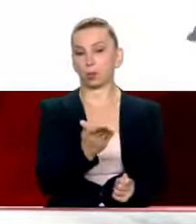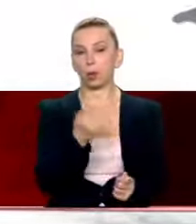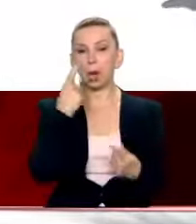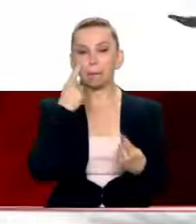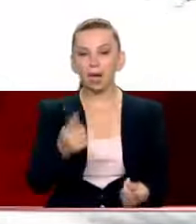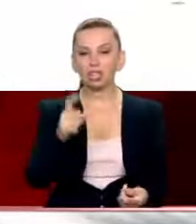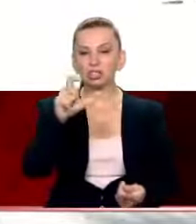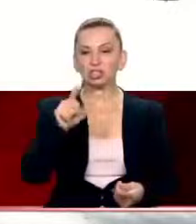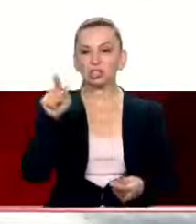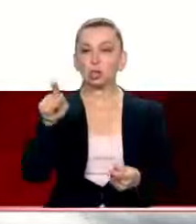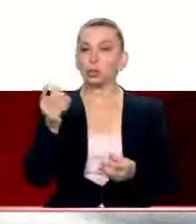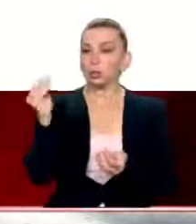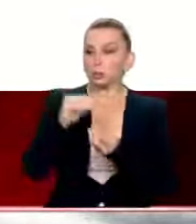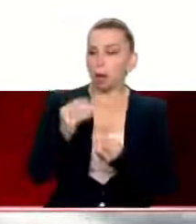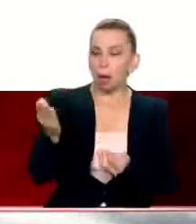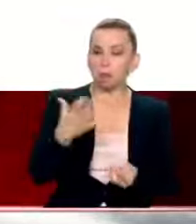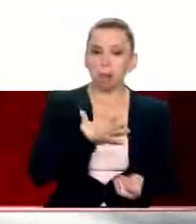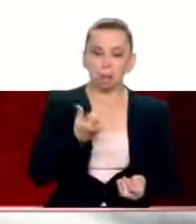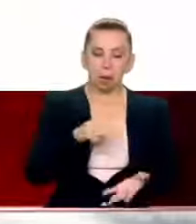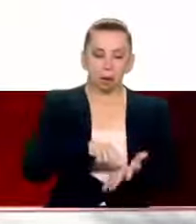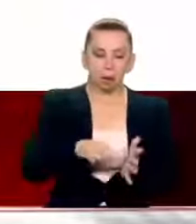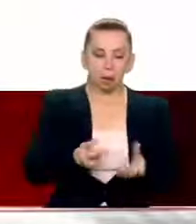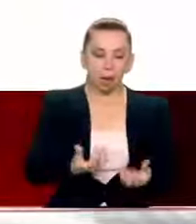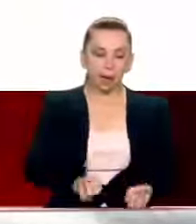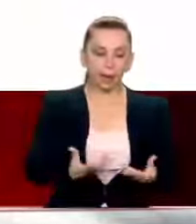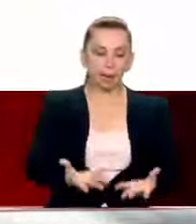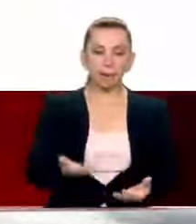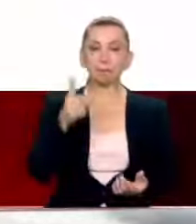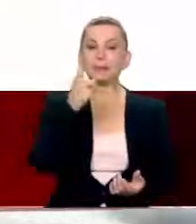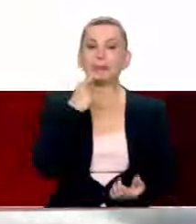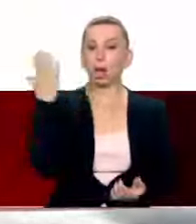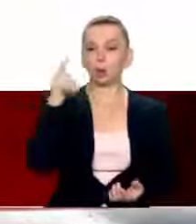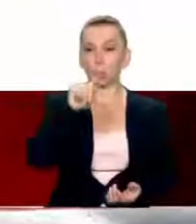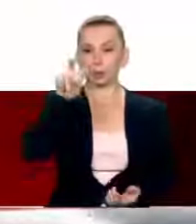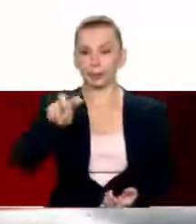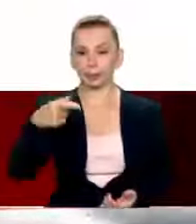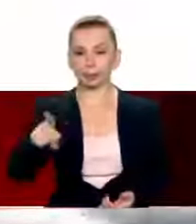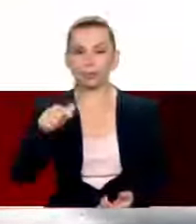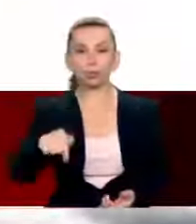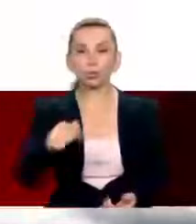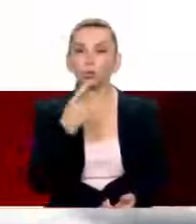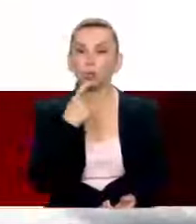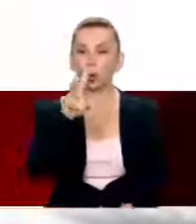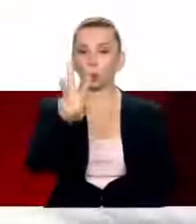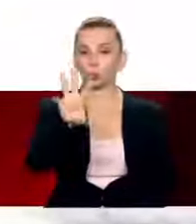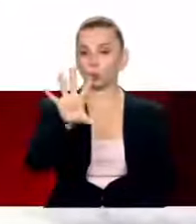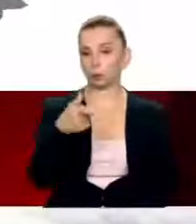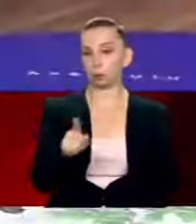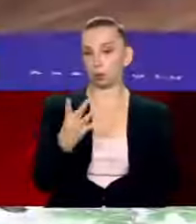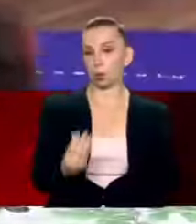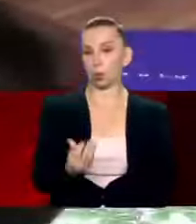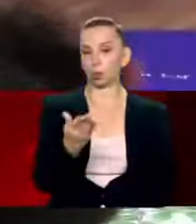Bakıcı ücretlerindeki artış da bütçeyi zorluyor. Geçen yıl minimum 18 bin lira olan bakıcı ücreti bu yıl 35 bin lira